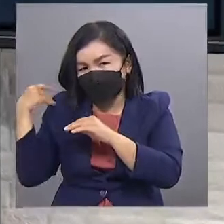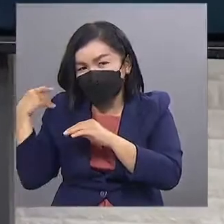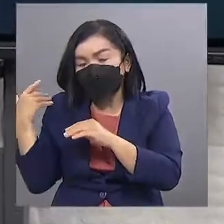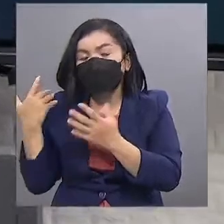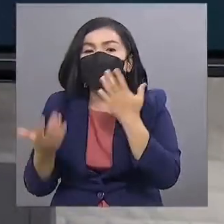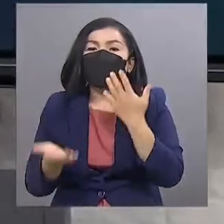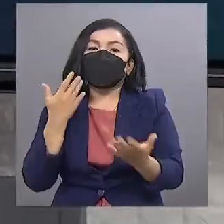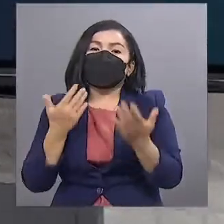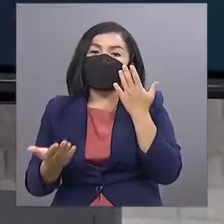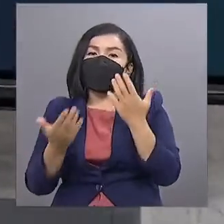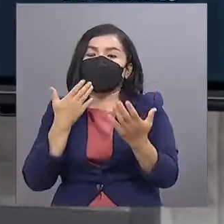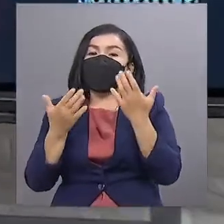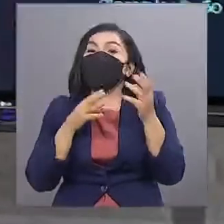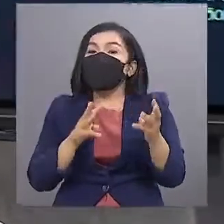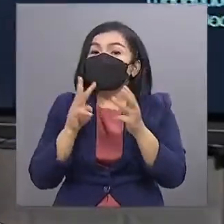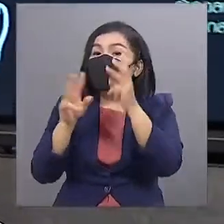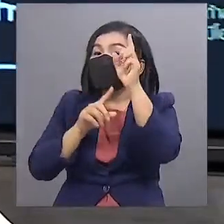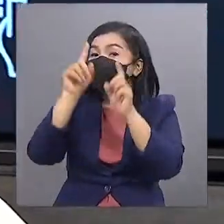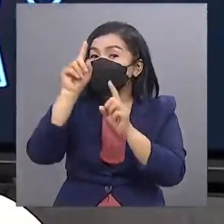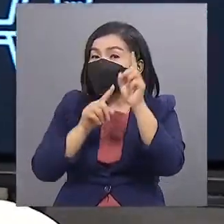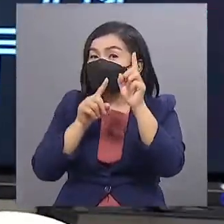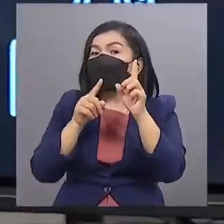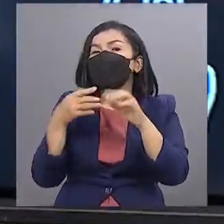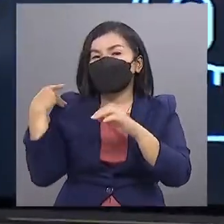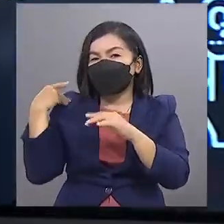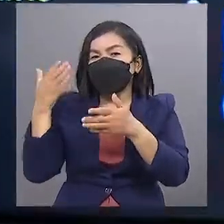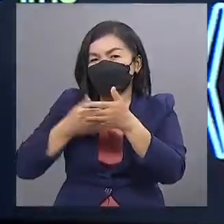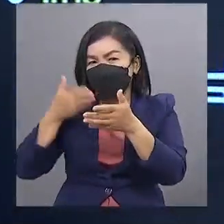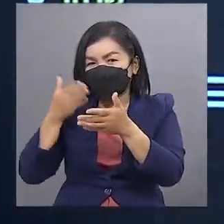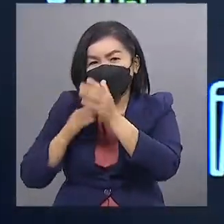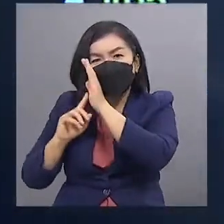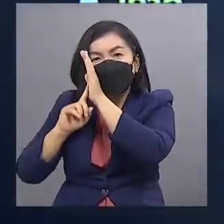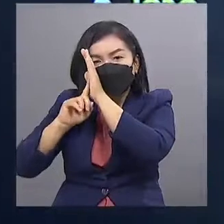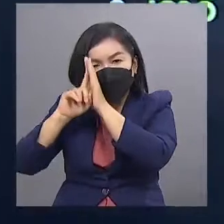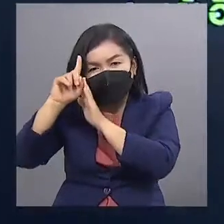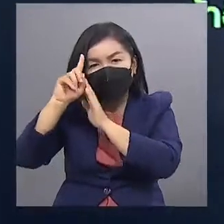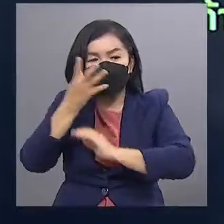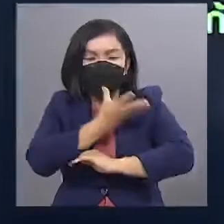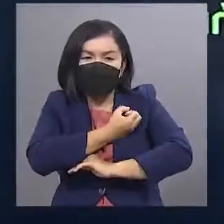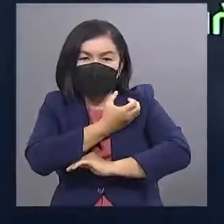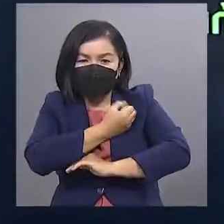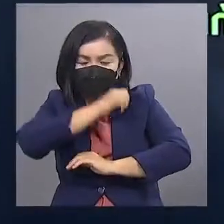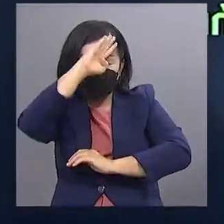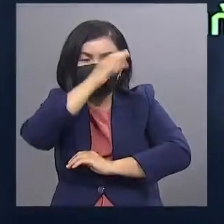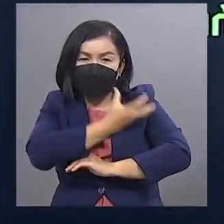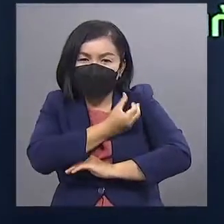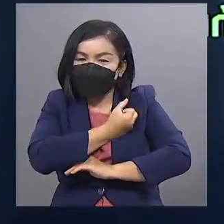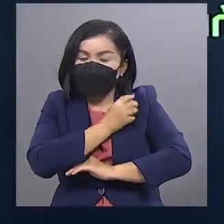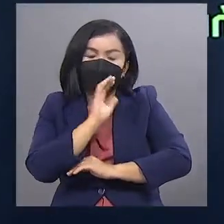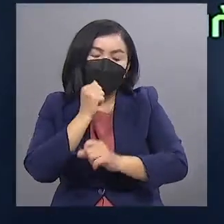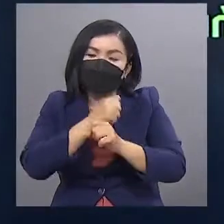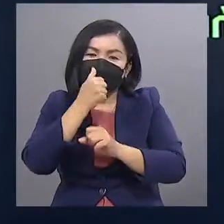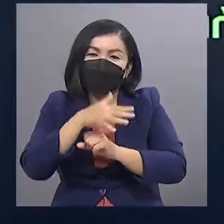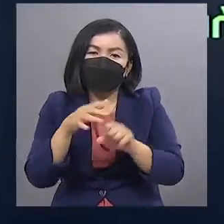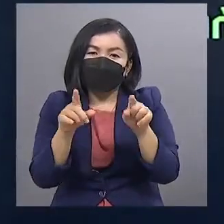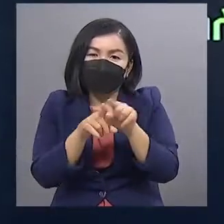ใช้วิธีนี้กมีข้อจำกัดสำหรบคนที่เป็ความดันะก็เป็โรคหัวใจนะครัผมนี่กเป็นเทคนิที่